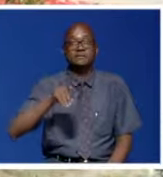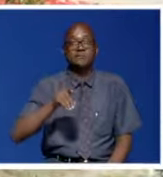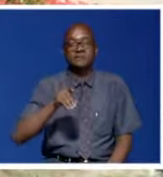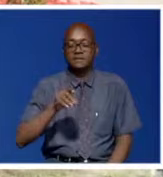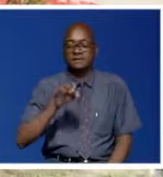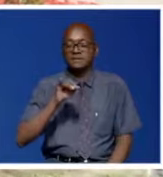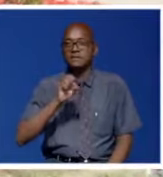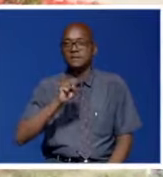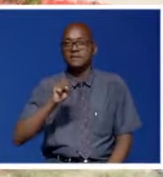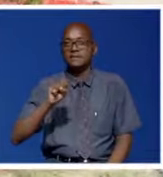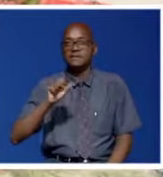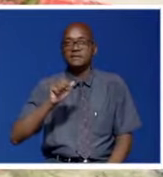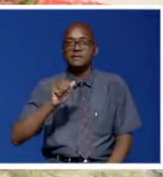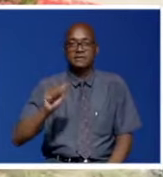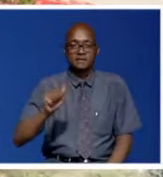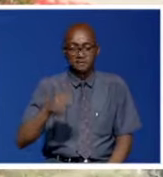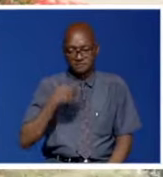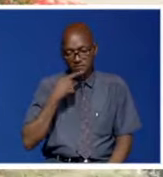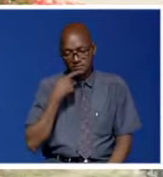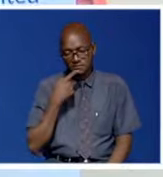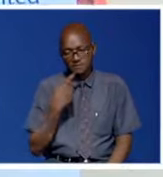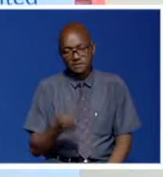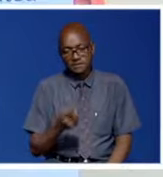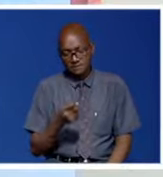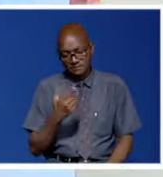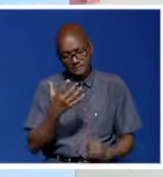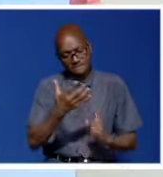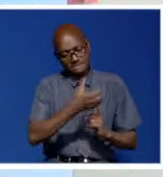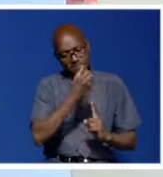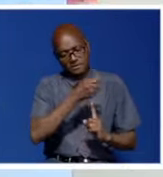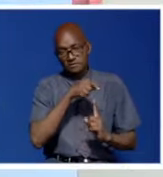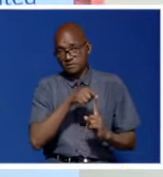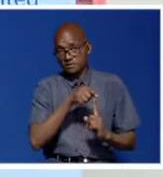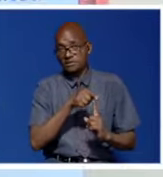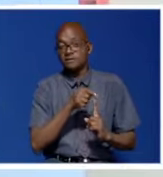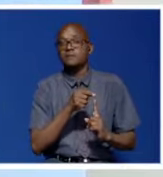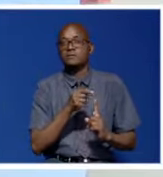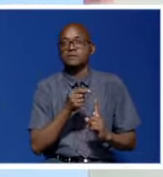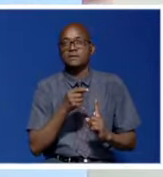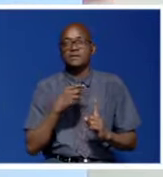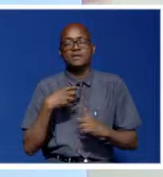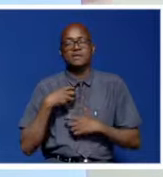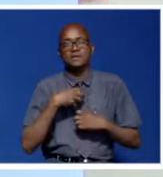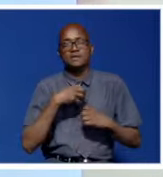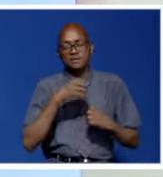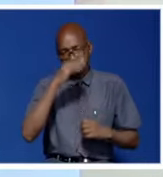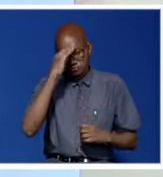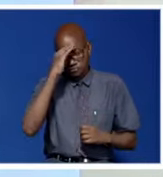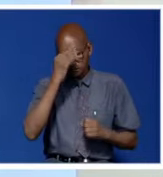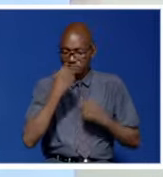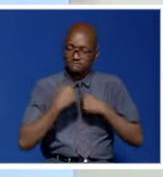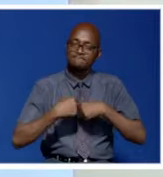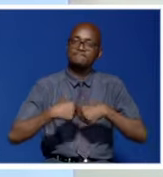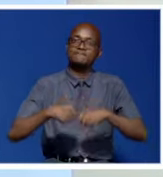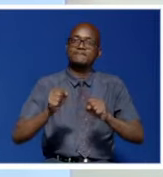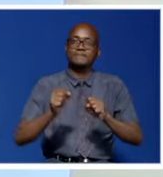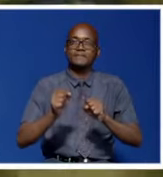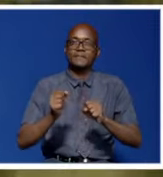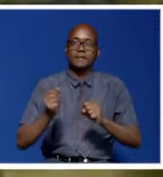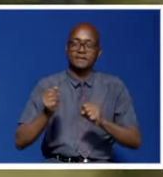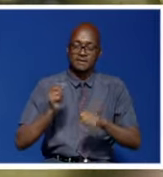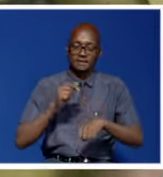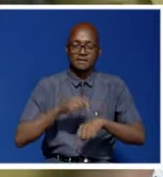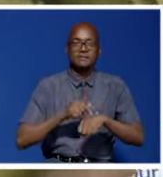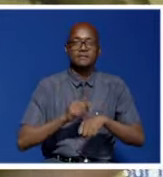Isa Suleiman amesema ni moja ya mafanikio ya utekelezaji wa kazi za jeshi lake zilizofanyika kwa kipindi